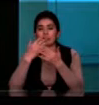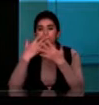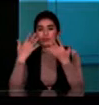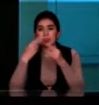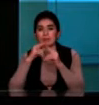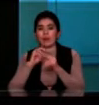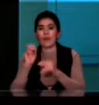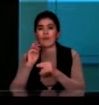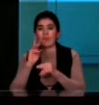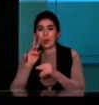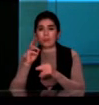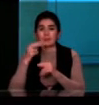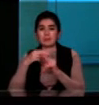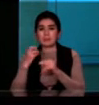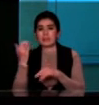на веб-странице.